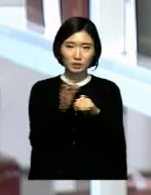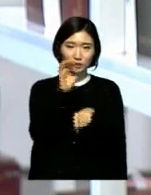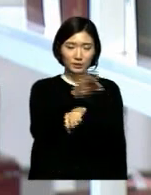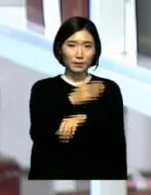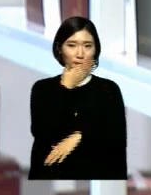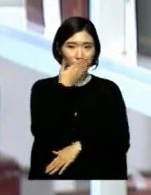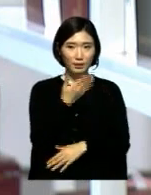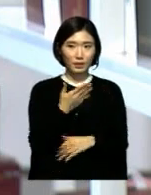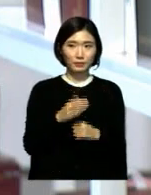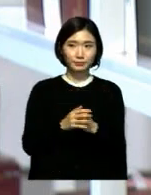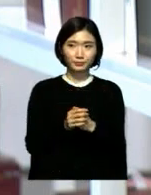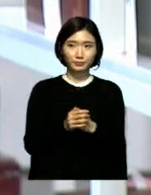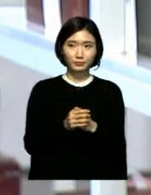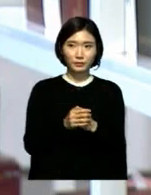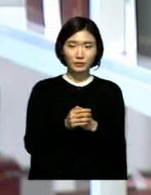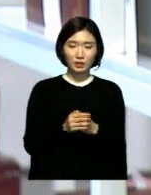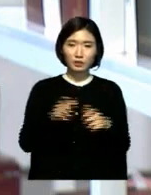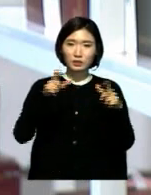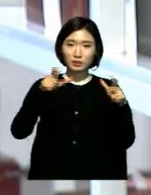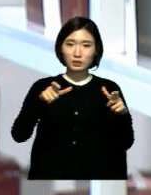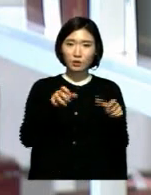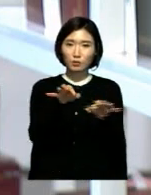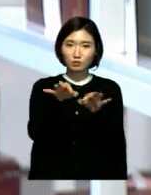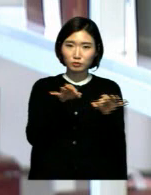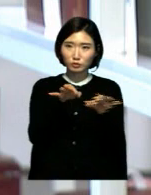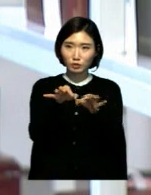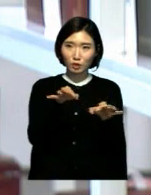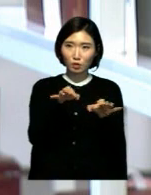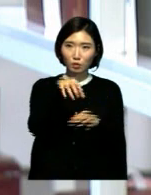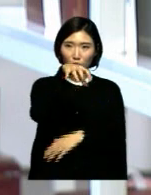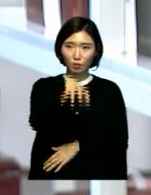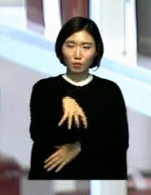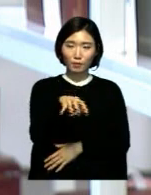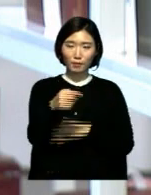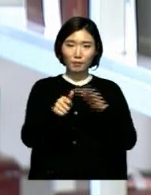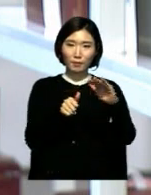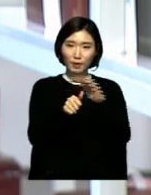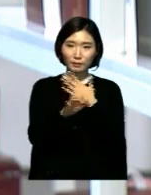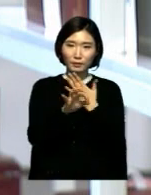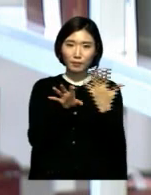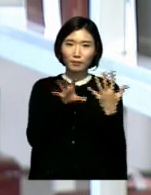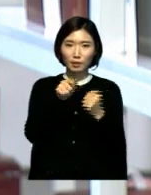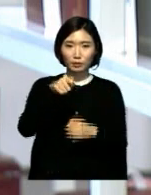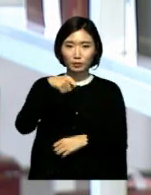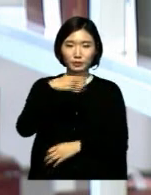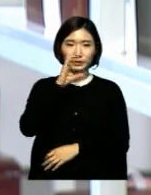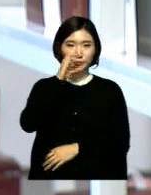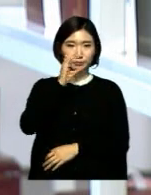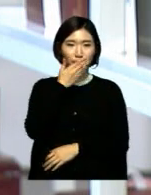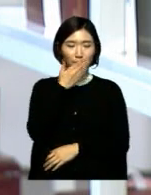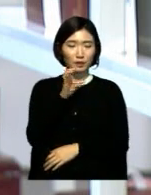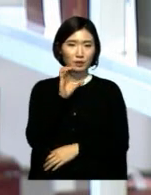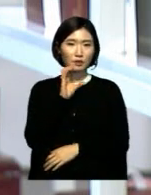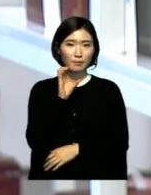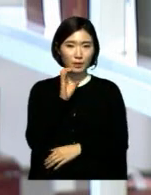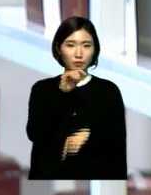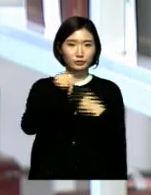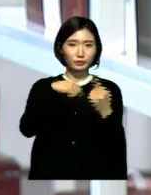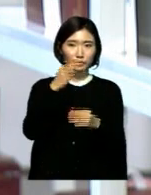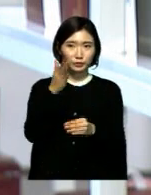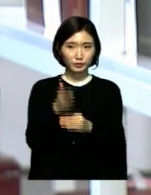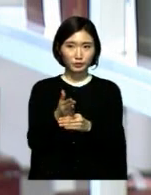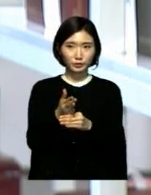있게끔 그 로컬 매장과 그리고 오시면 바로 그 음료를 드실 수 있는 카페까지 그렇게 운영을